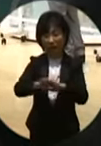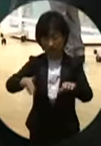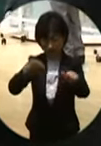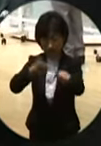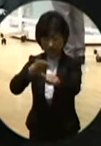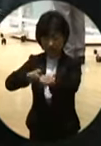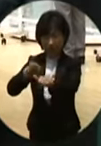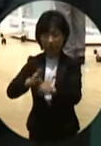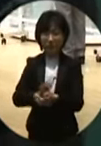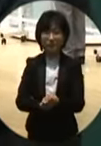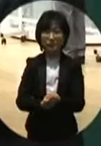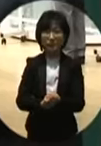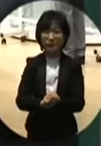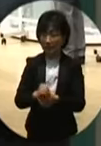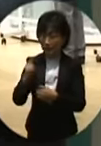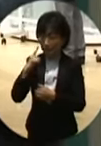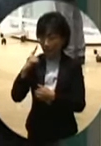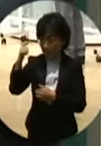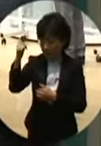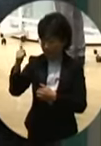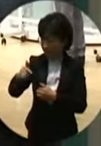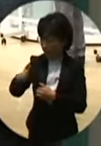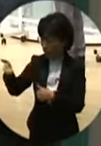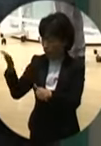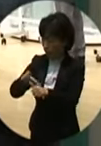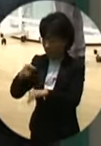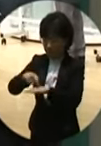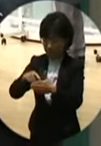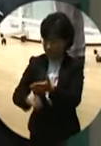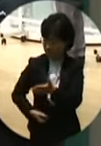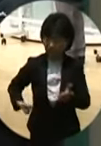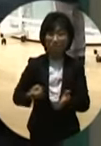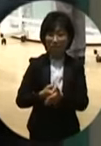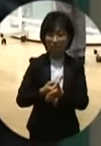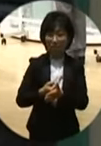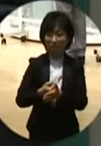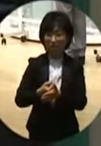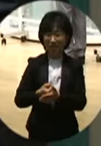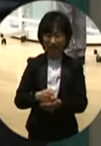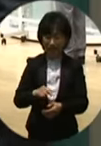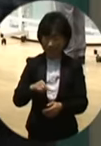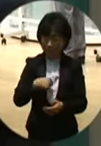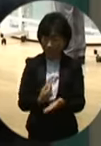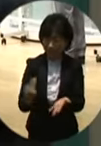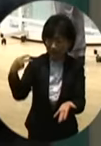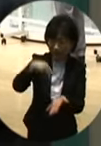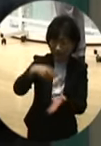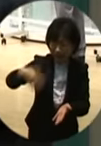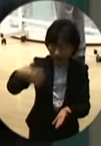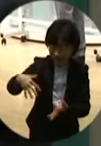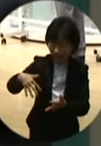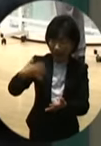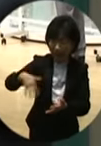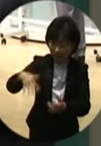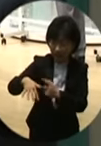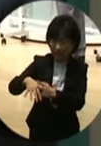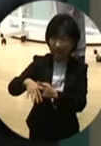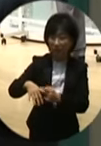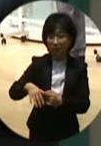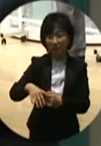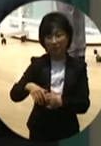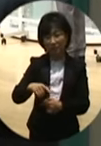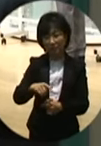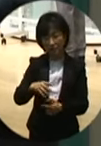dependency. 목사님들 딱 각오하세요. So, pastors, make up your mind. 여러분께서 이 딱지 떼야 되거든요. So, brace yourself because you need to get rid of